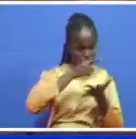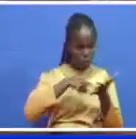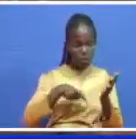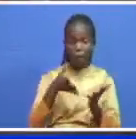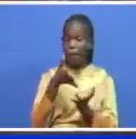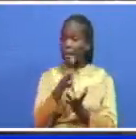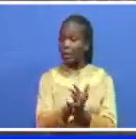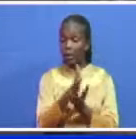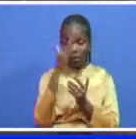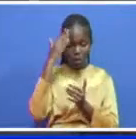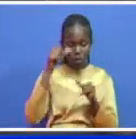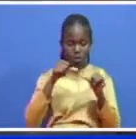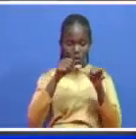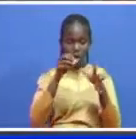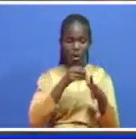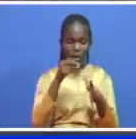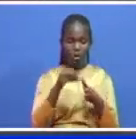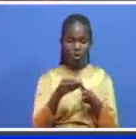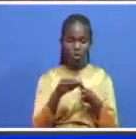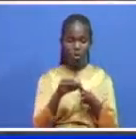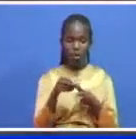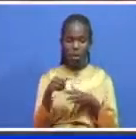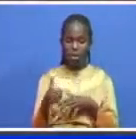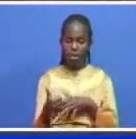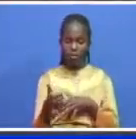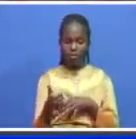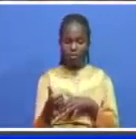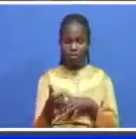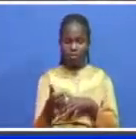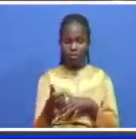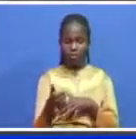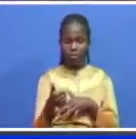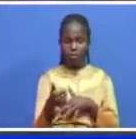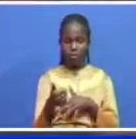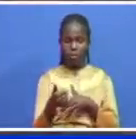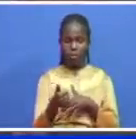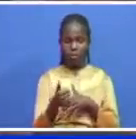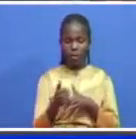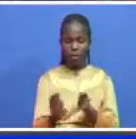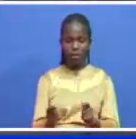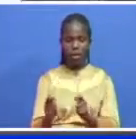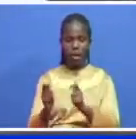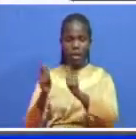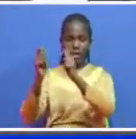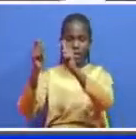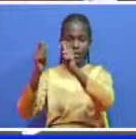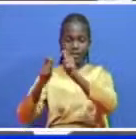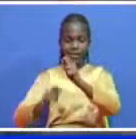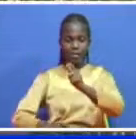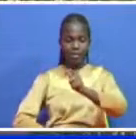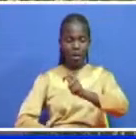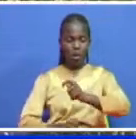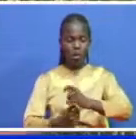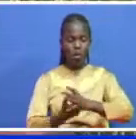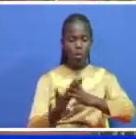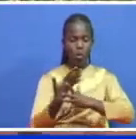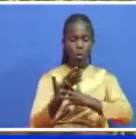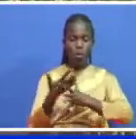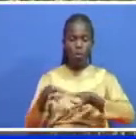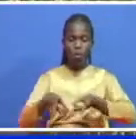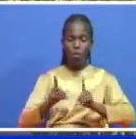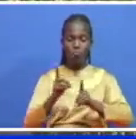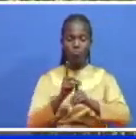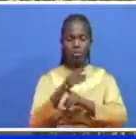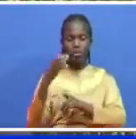kuwende ya na kisomo kana kila kikwito science kana kweme inengo sio maondone kivadho kanyom CBC course